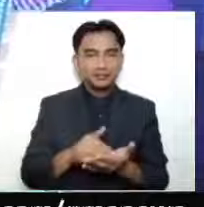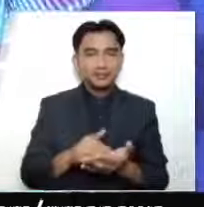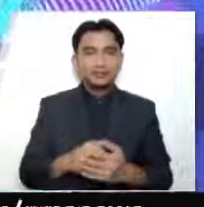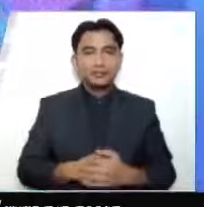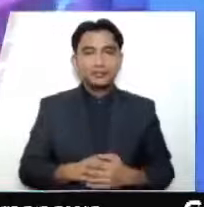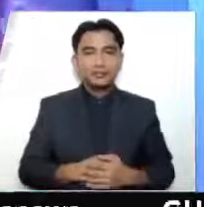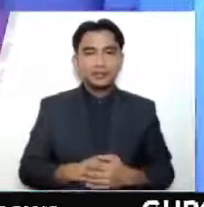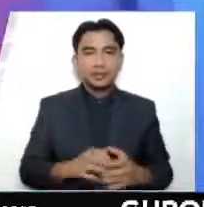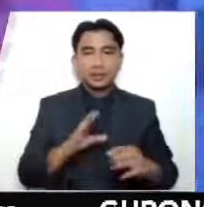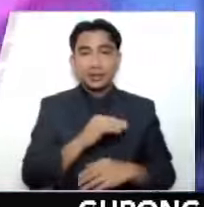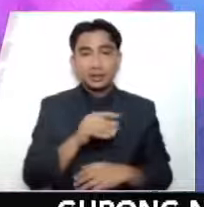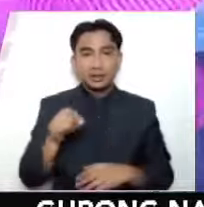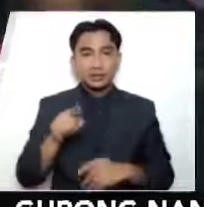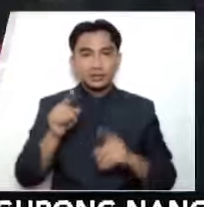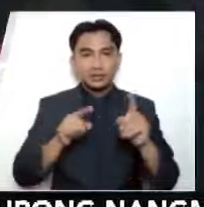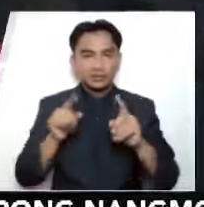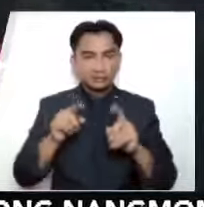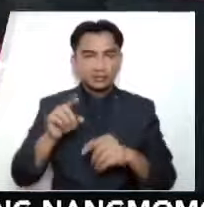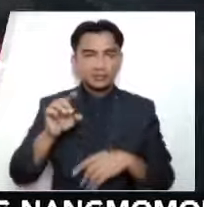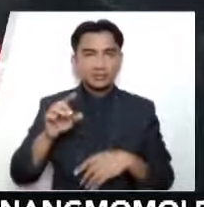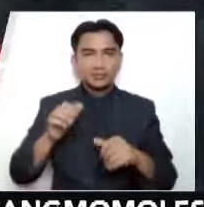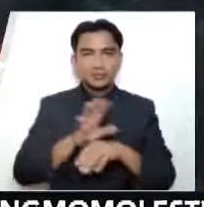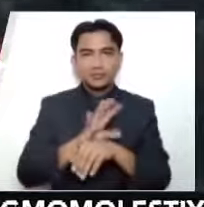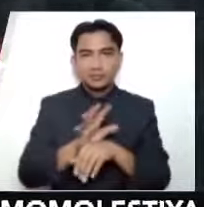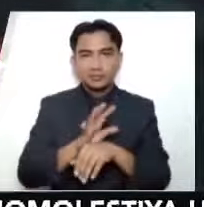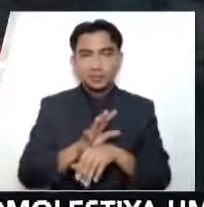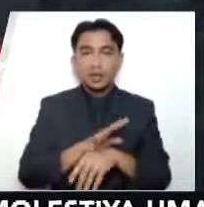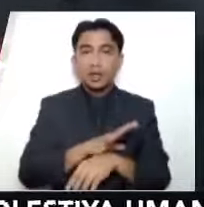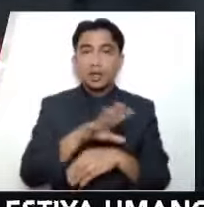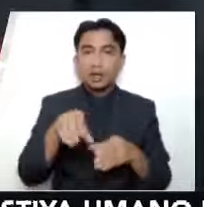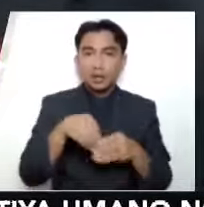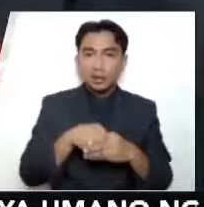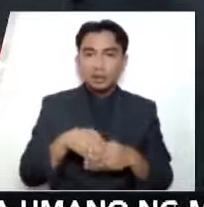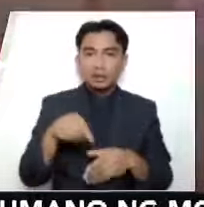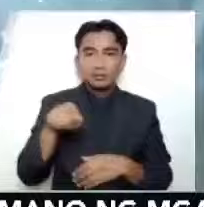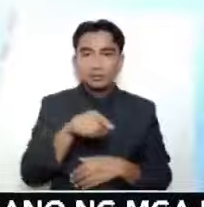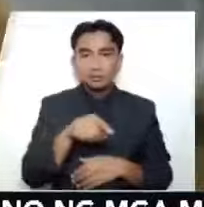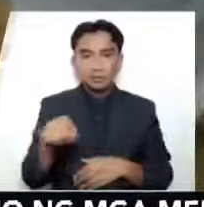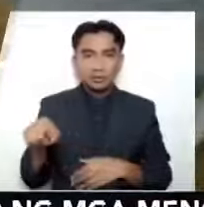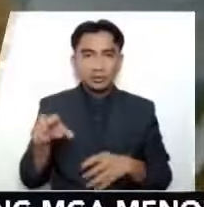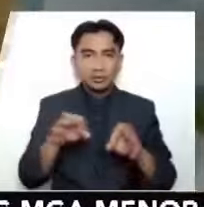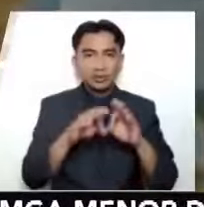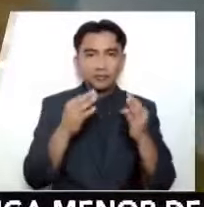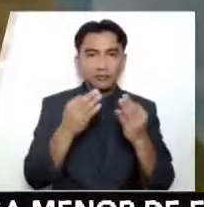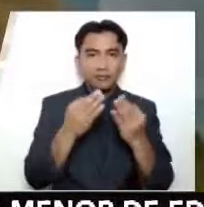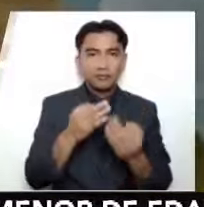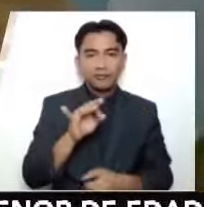May mga guesting din sila, kabilang na ang Family Feud.